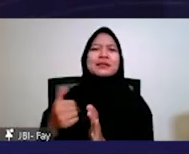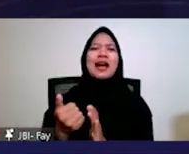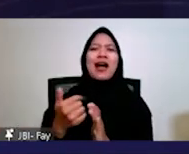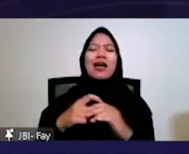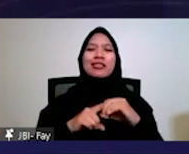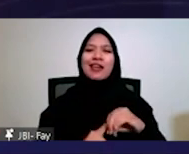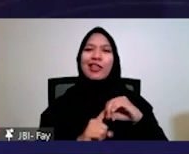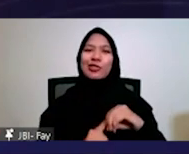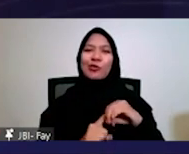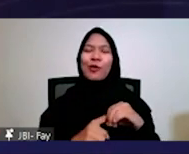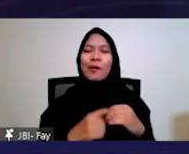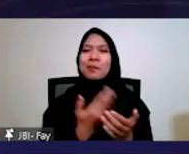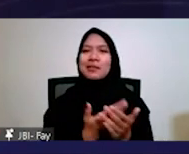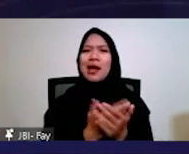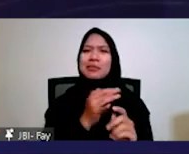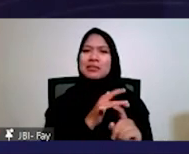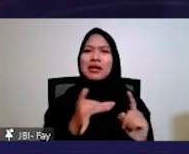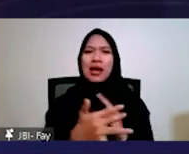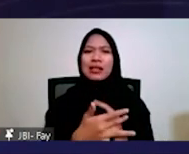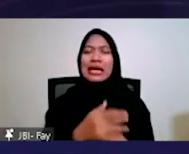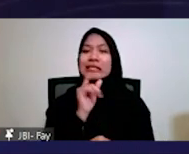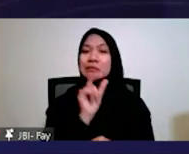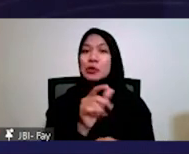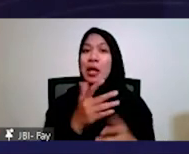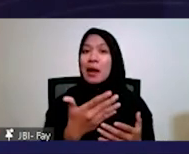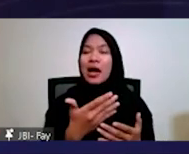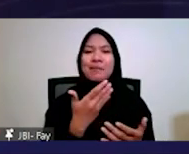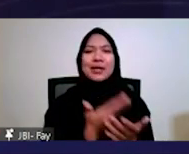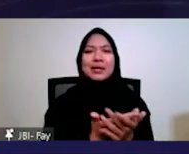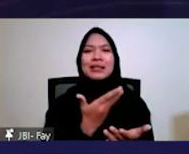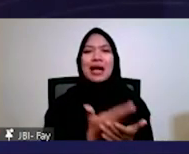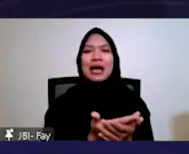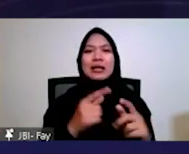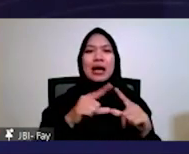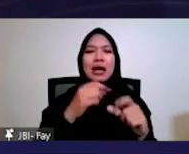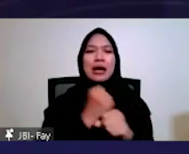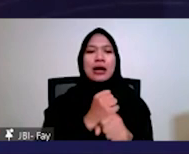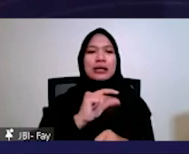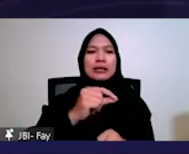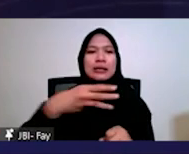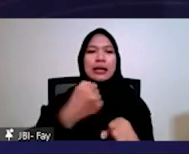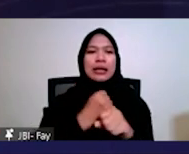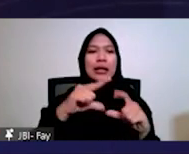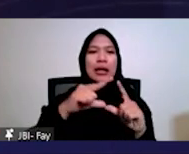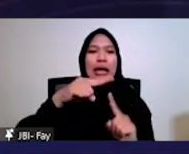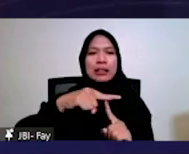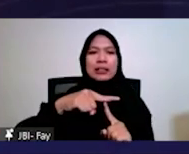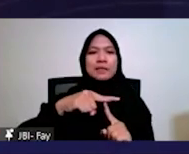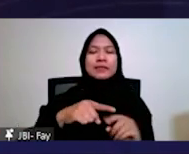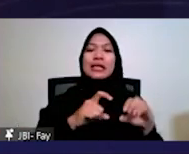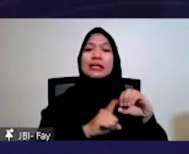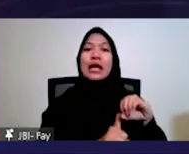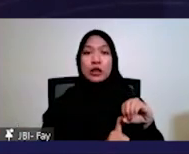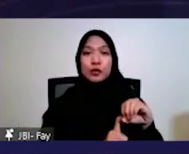permintaan di masyarakat atau yang sering disebut permintaan agregat ini tergantung dia